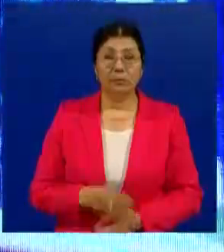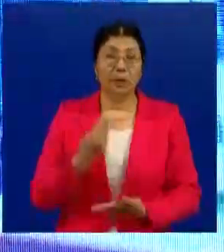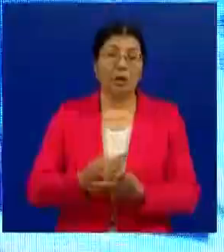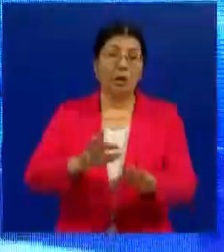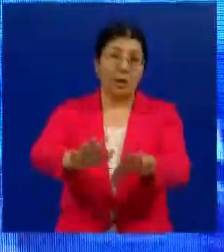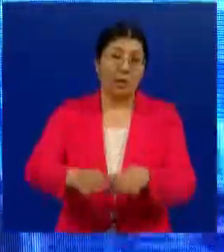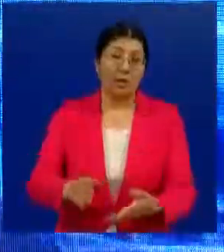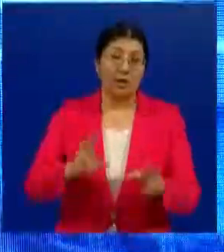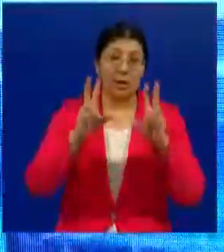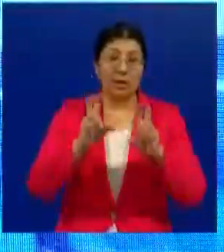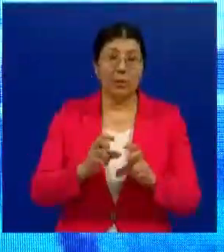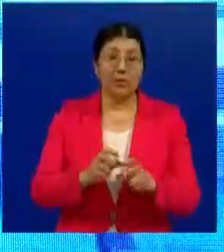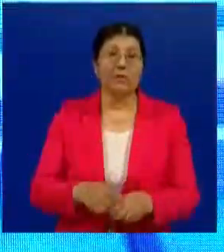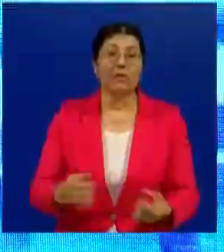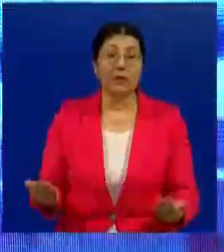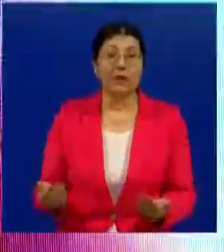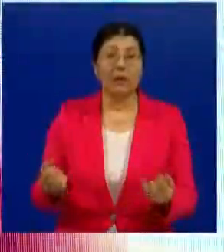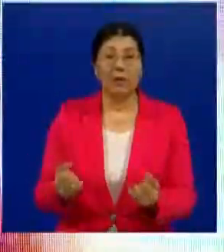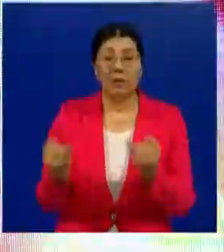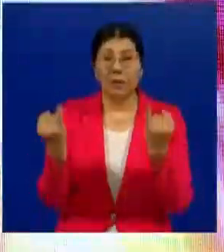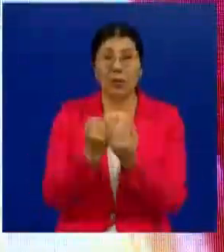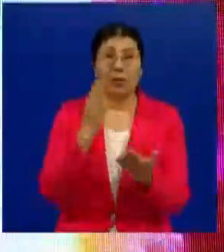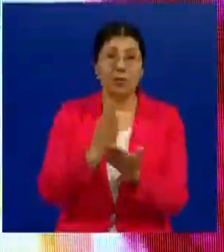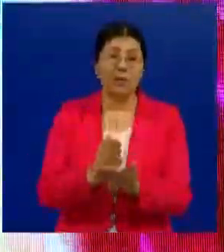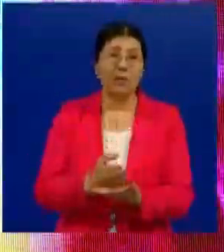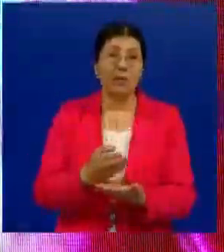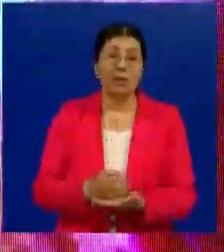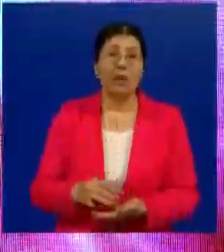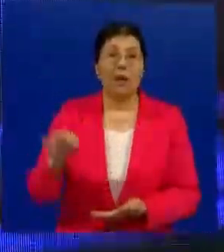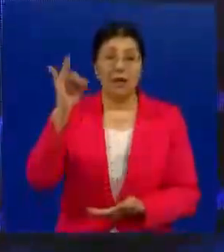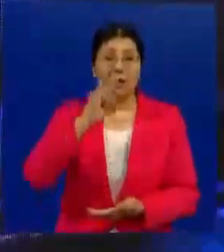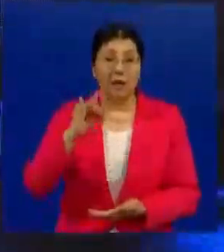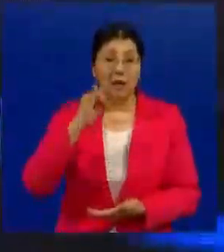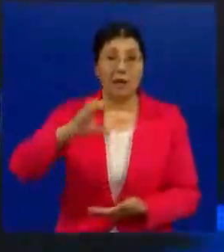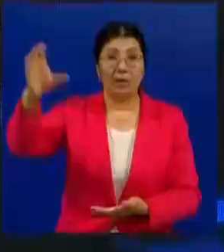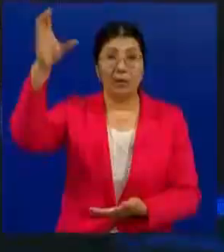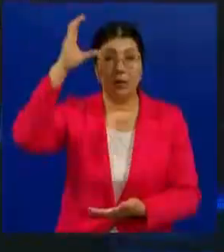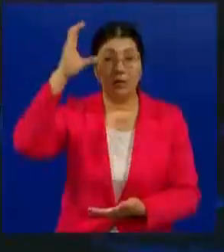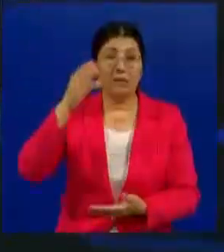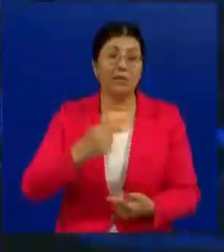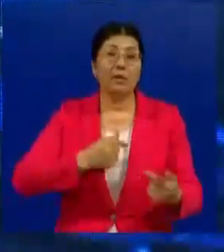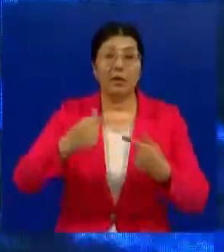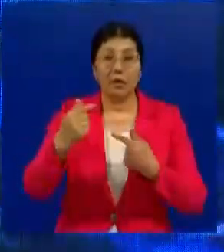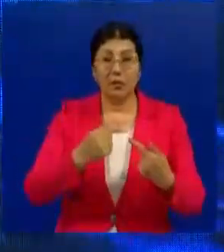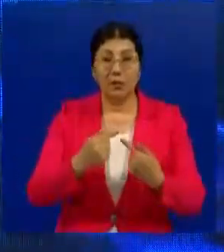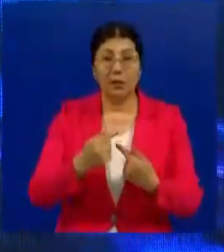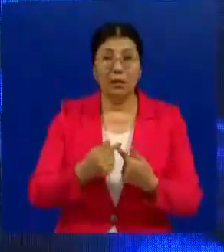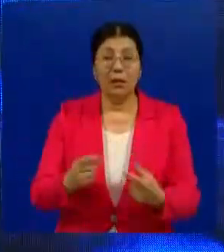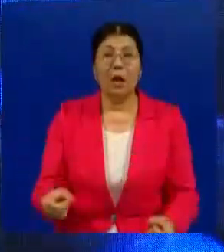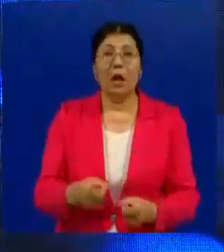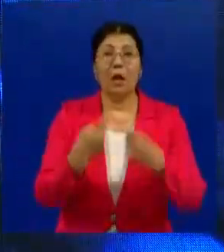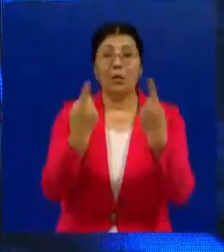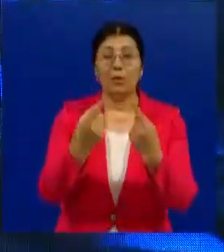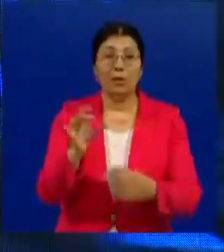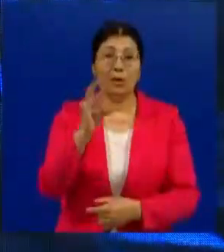Қымбатты көрермен, тақырып аясында студияға келген арнайы қонағымыз бар. Таныстырып өтейін, тарих ғылымдарының кандидаты, саяси қуғын-сүргін құрбандарын ақтау